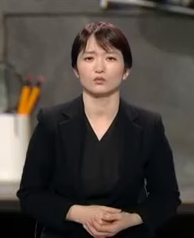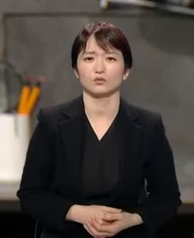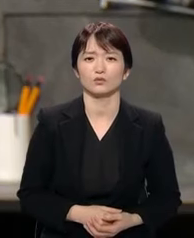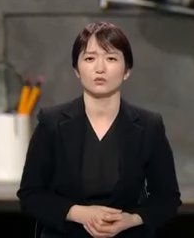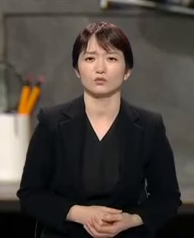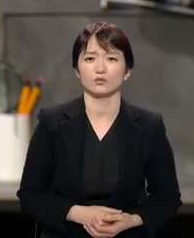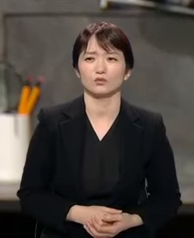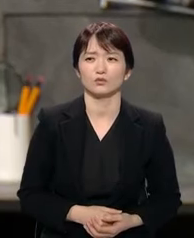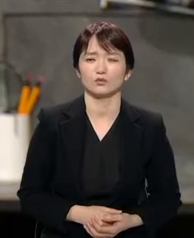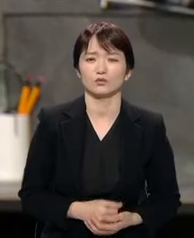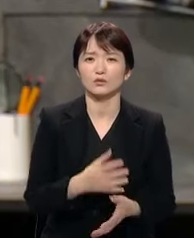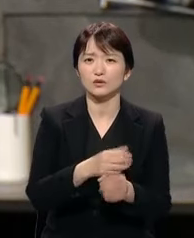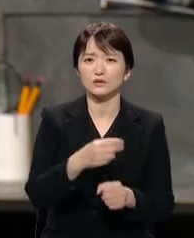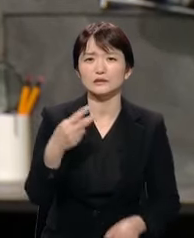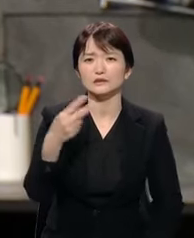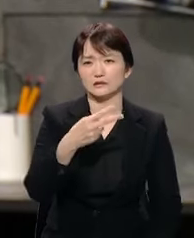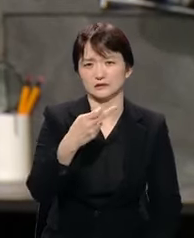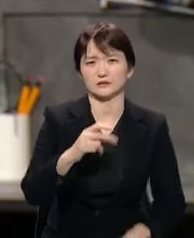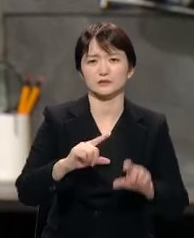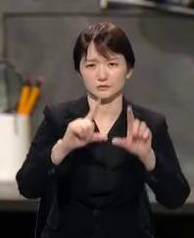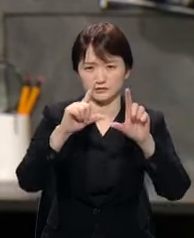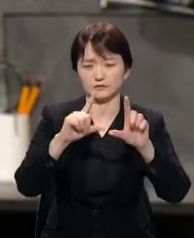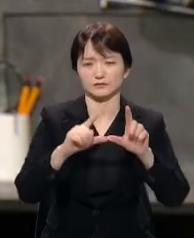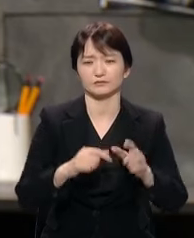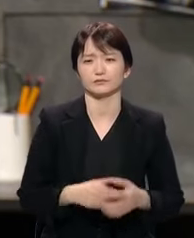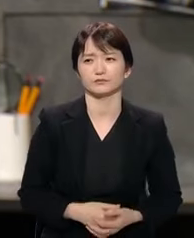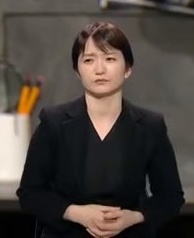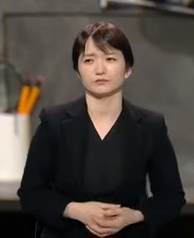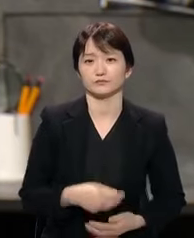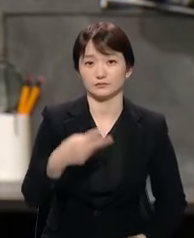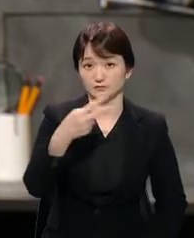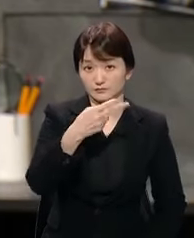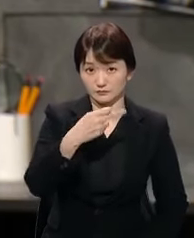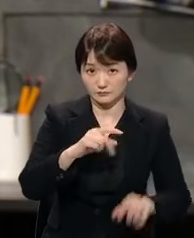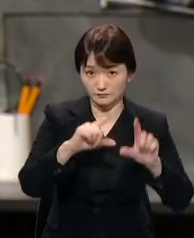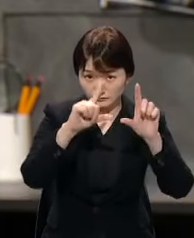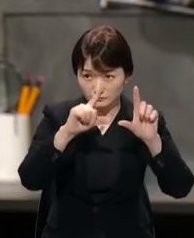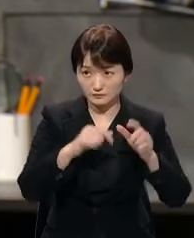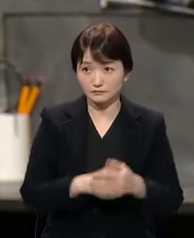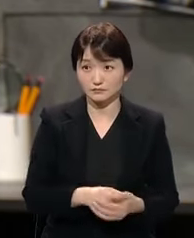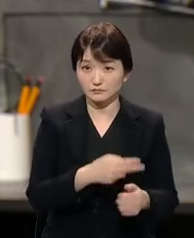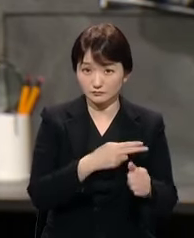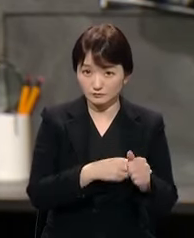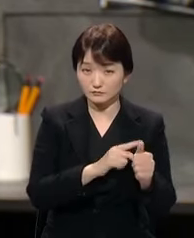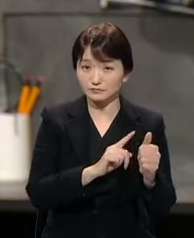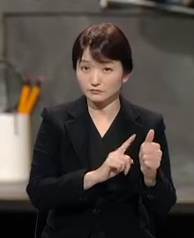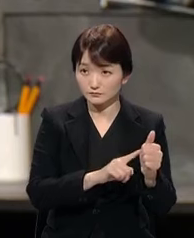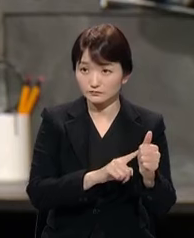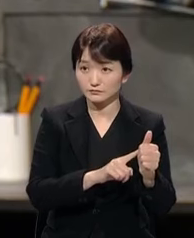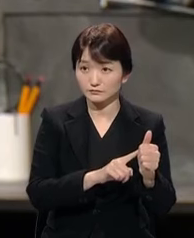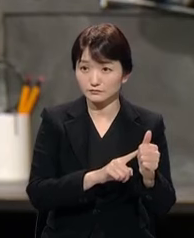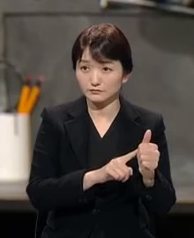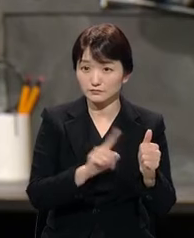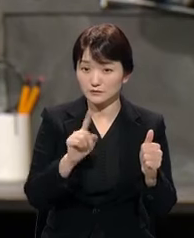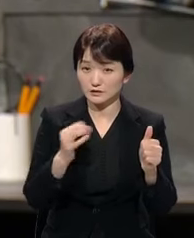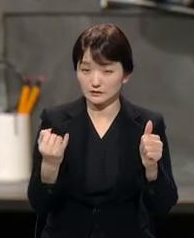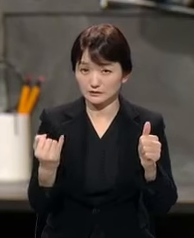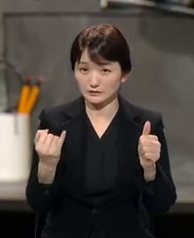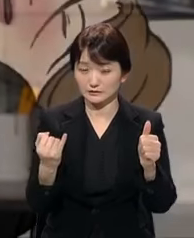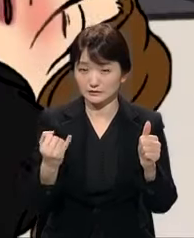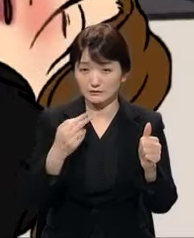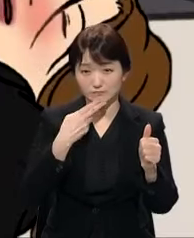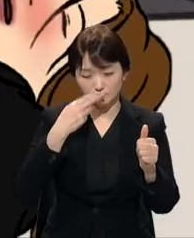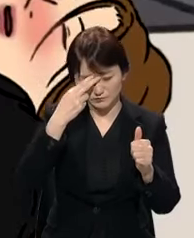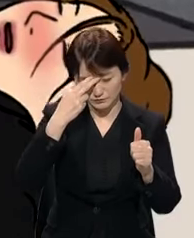성범죄는 2012년도에 일어났던 일이고요. 2012년도에 이 교사가 어떤 여성하고